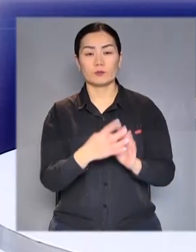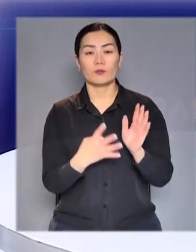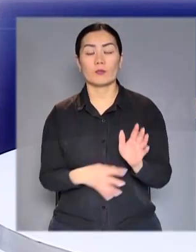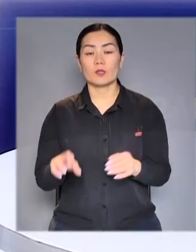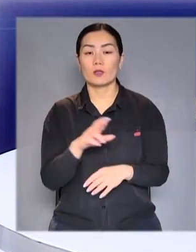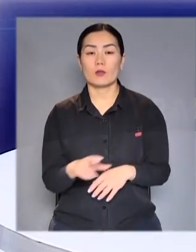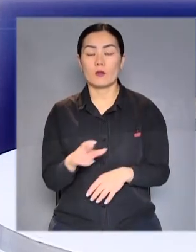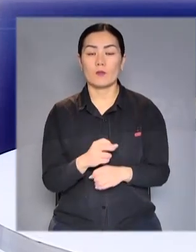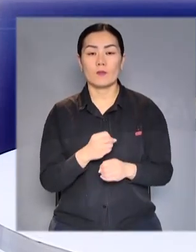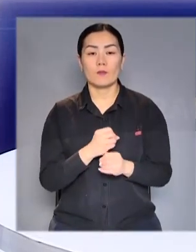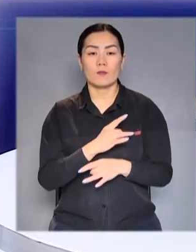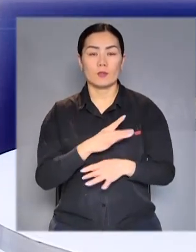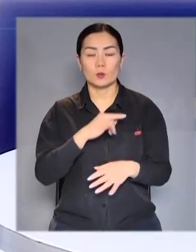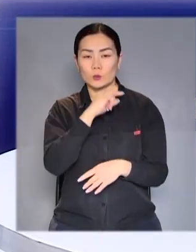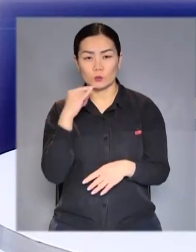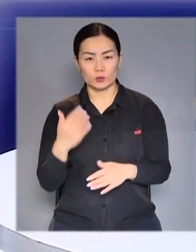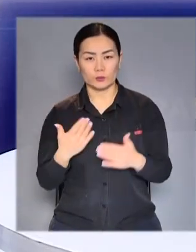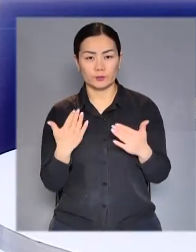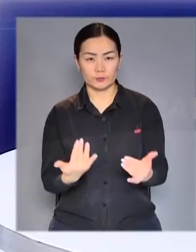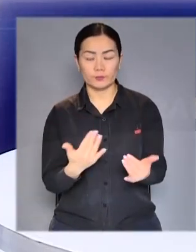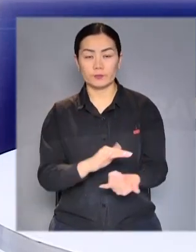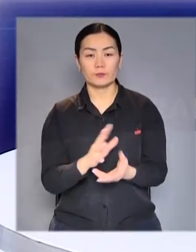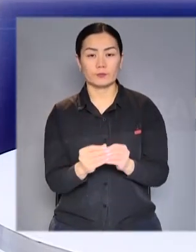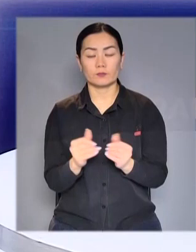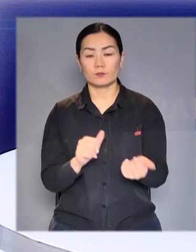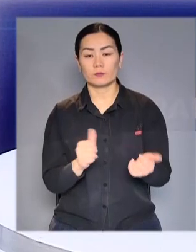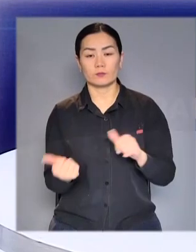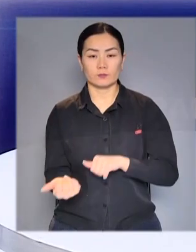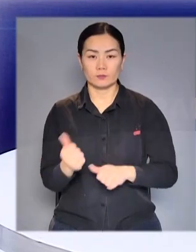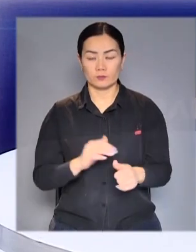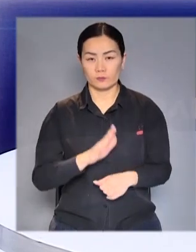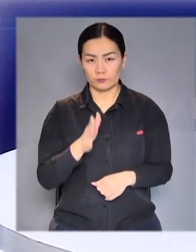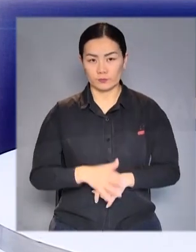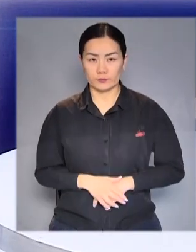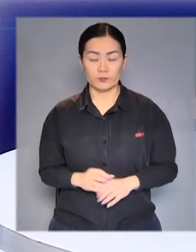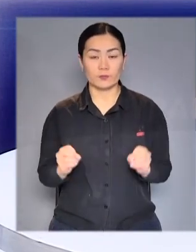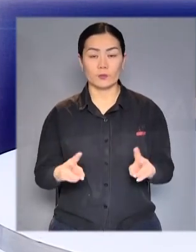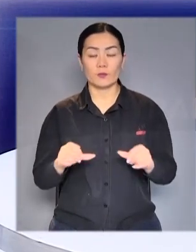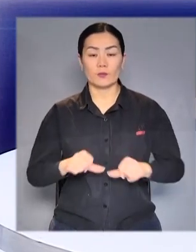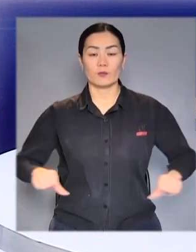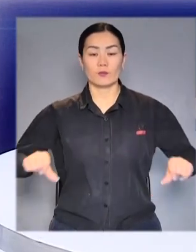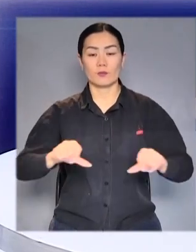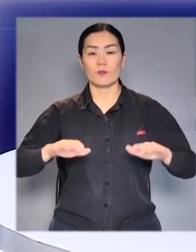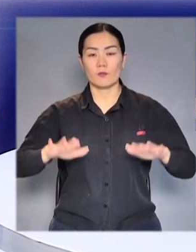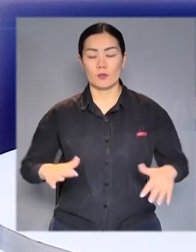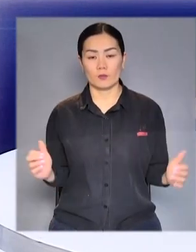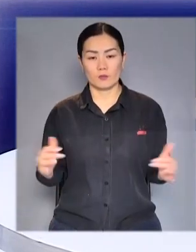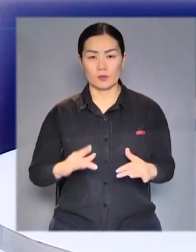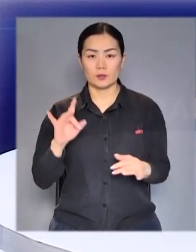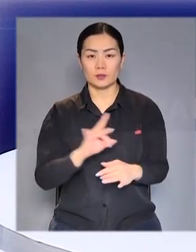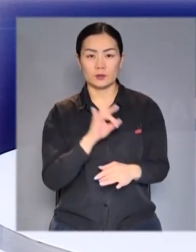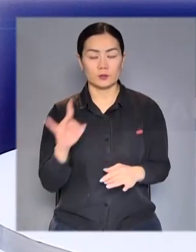19 қаңтар православ христиандарының мерекесі. Бұл күні олар шоқынып суға түседі. Олар арнайы жасақталған жағалауға жиналып,